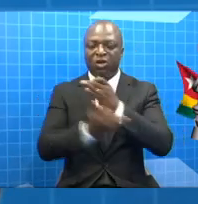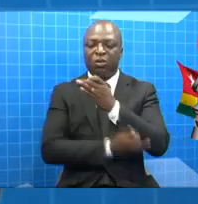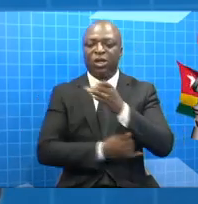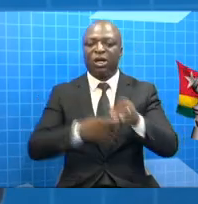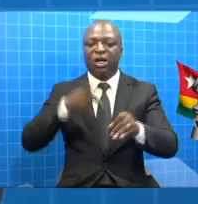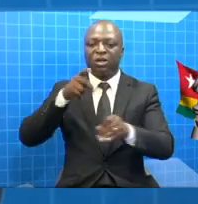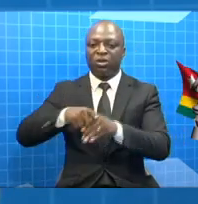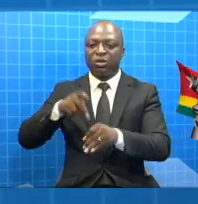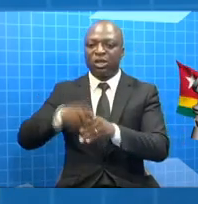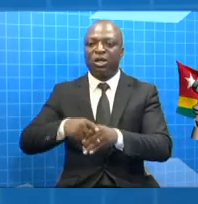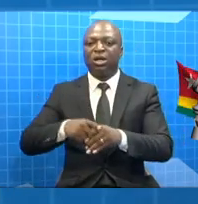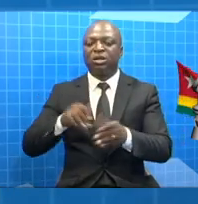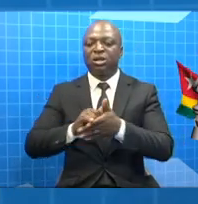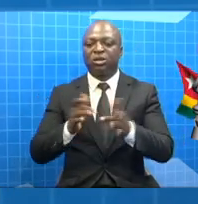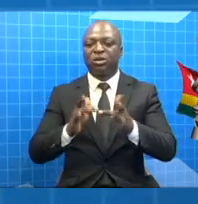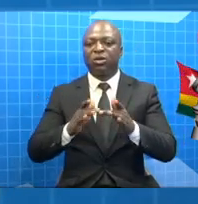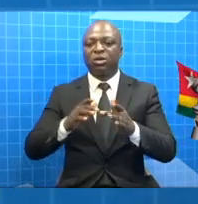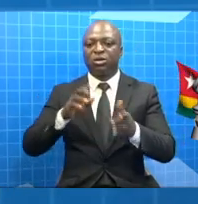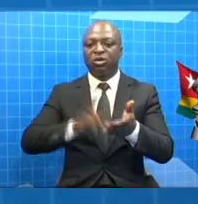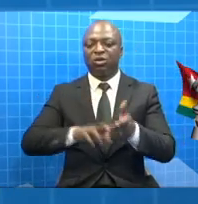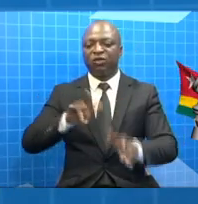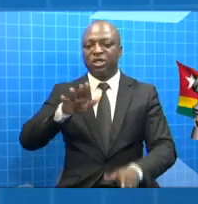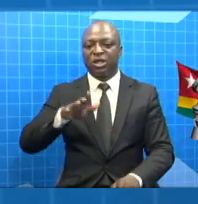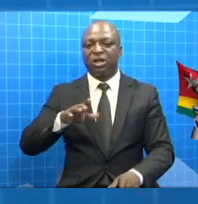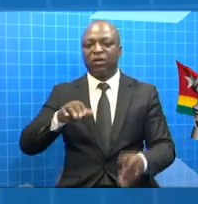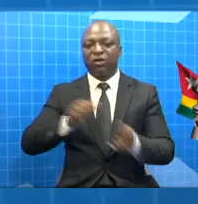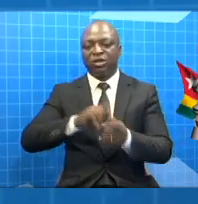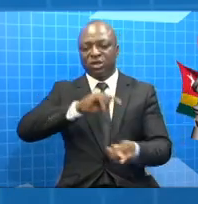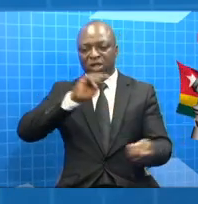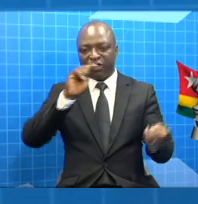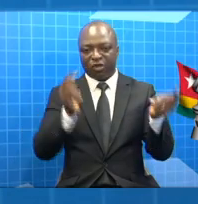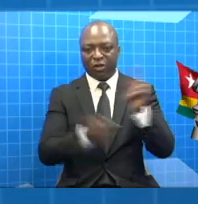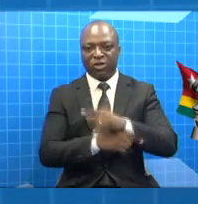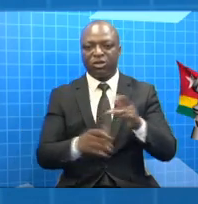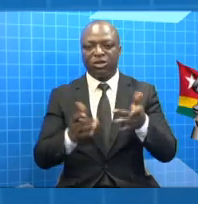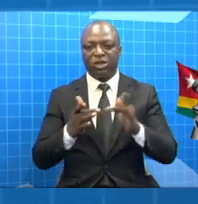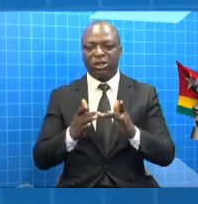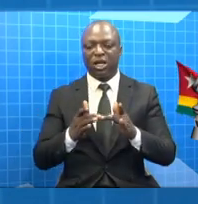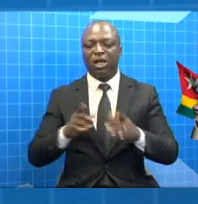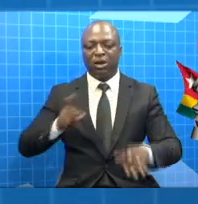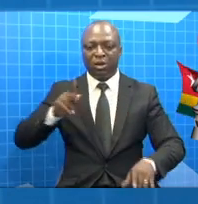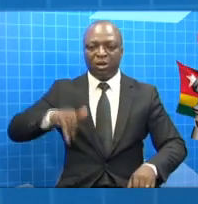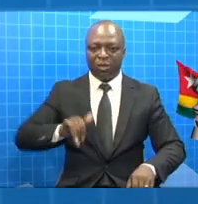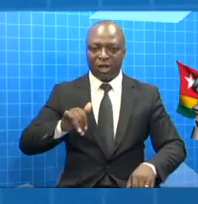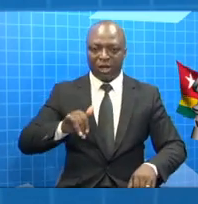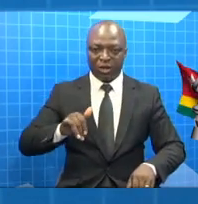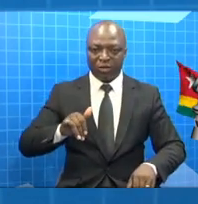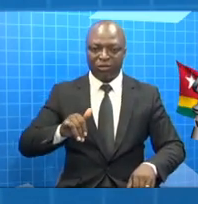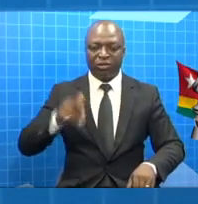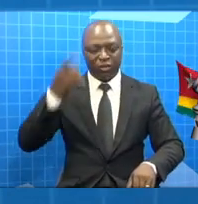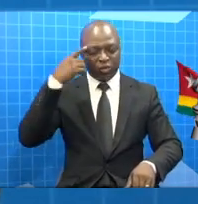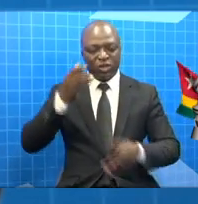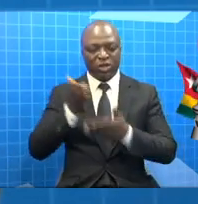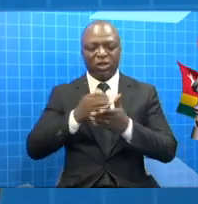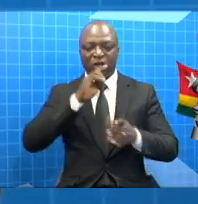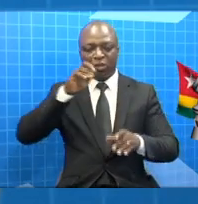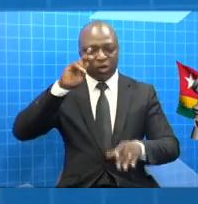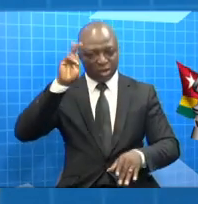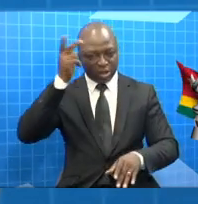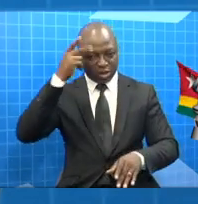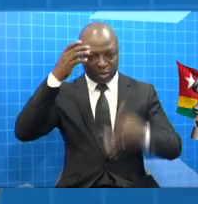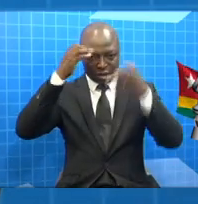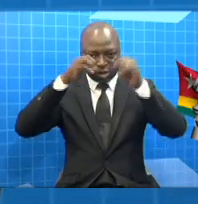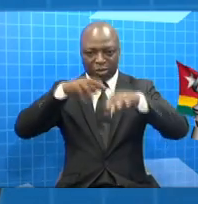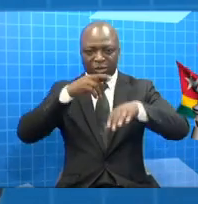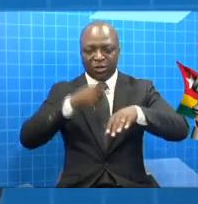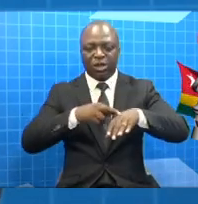adopté la stratégie Togo Digital 2025 qui vise une transformation digitale pérenne. Pour ce qui est de la politique, le président